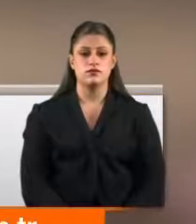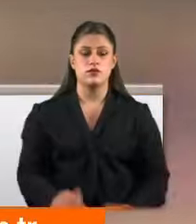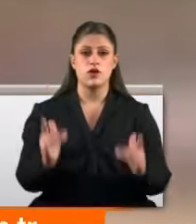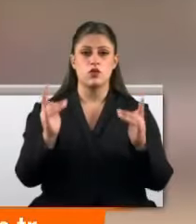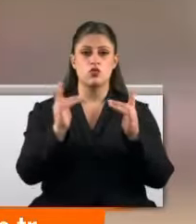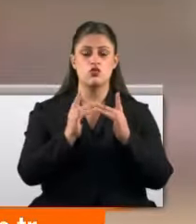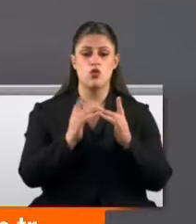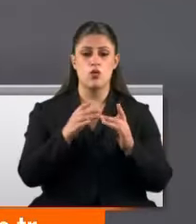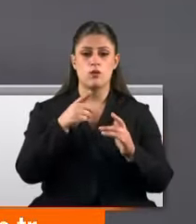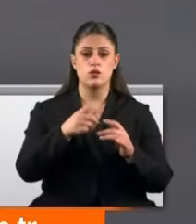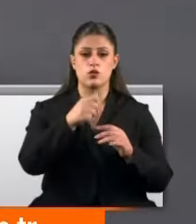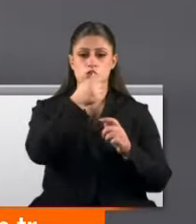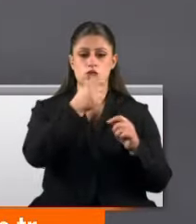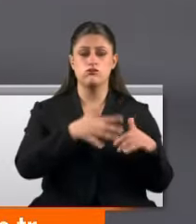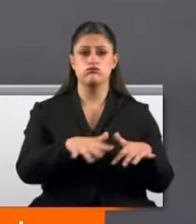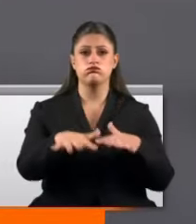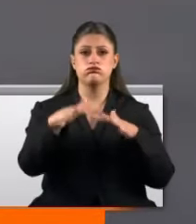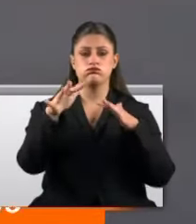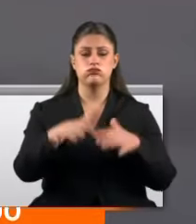Köprüler şelaleye,